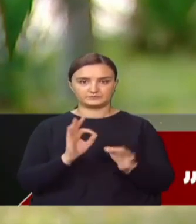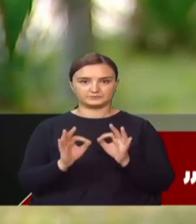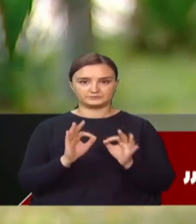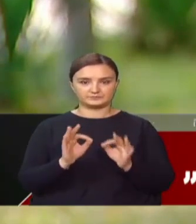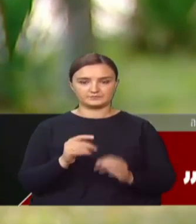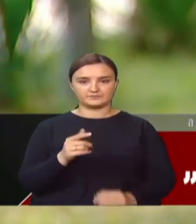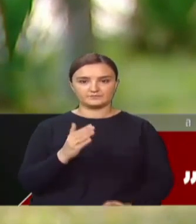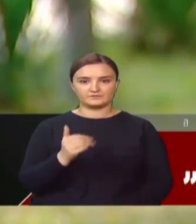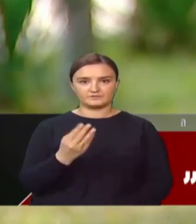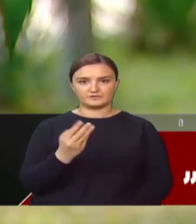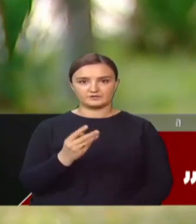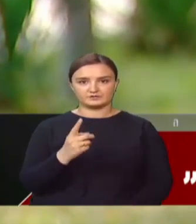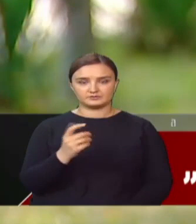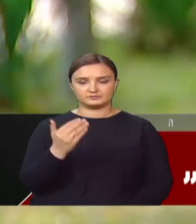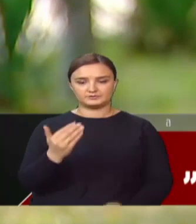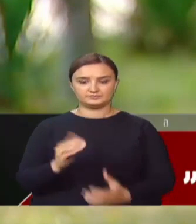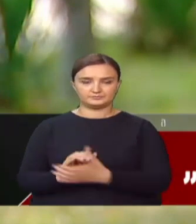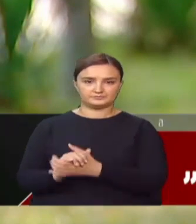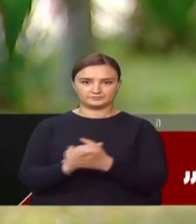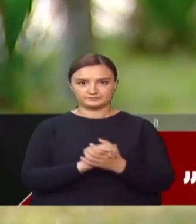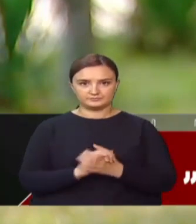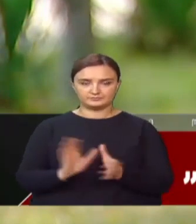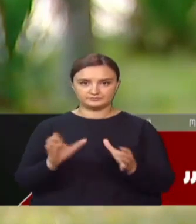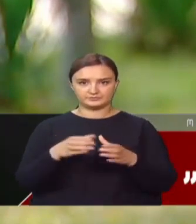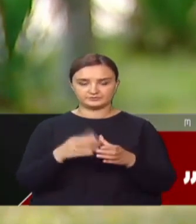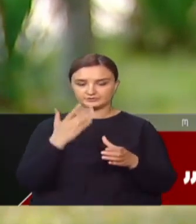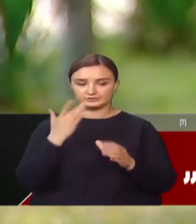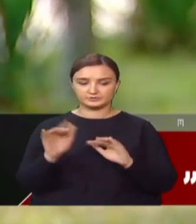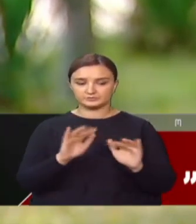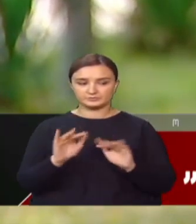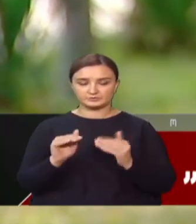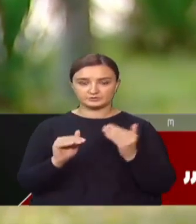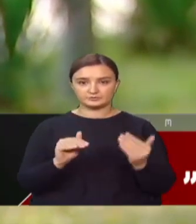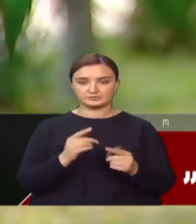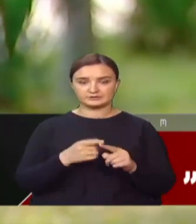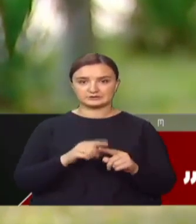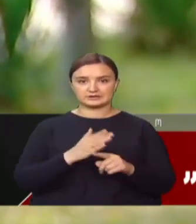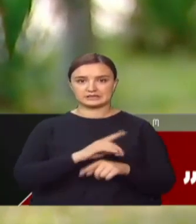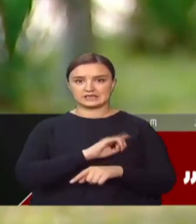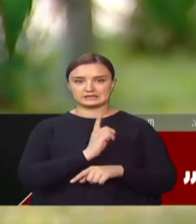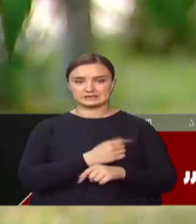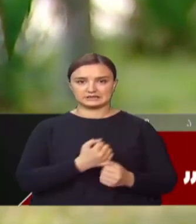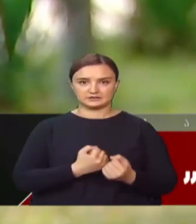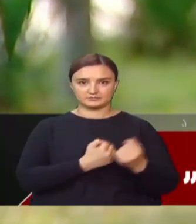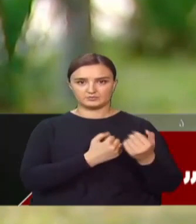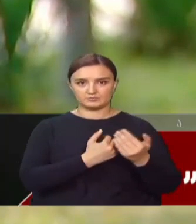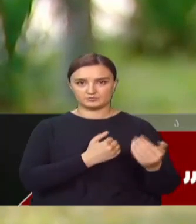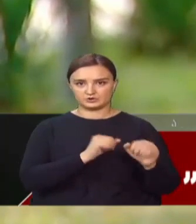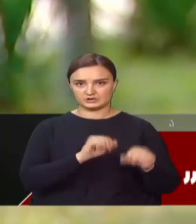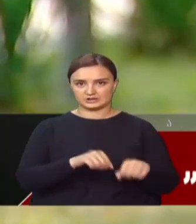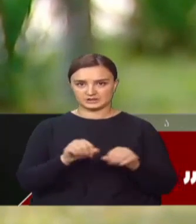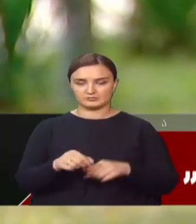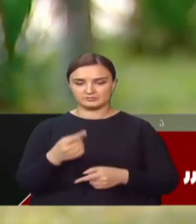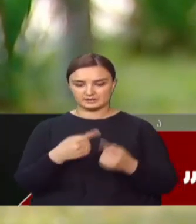გიორგი ვაშაძის გაერთიანება ნაციონალურ მოძრაობასთან, ვფიქრობ, არის ნაციონალური მოძრაობის გაძლიერების შესაძლებლობა, ისევე